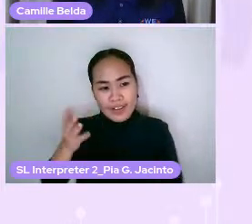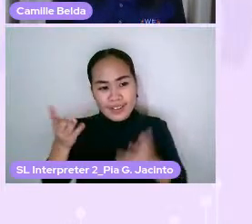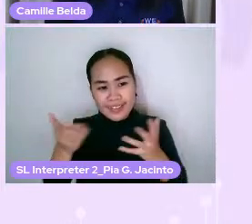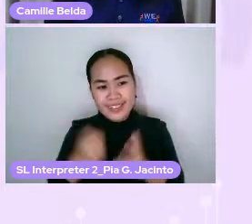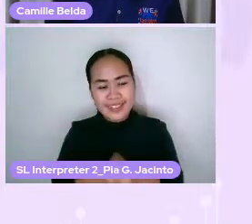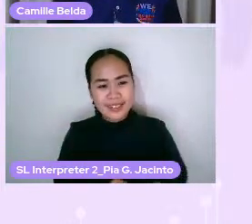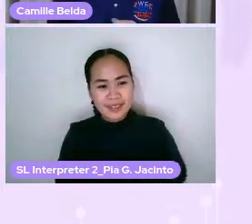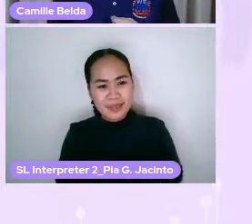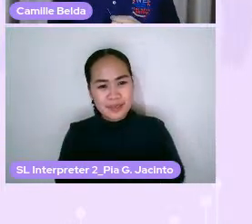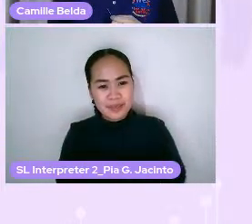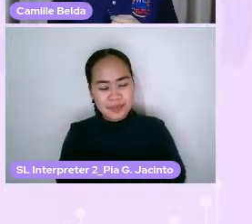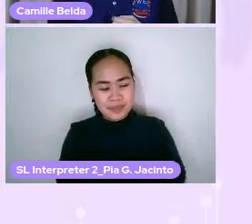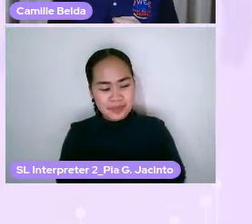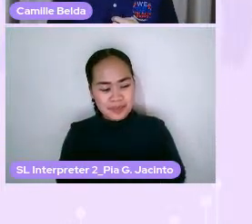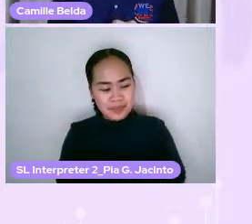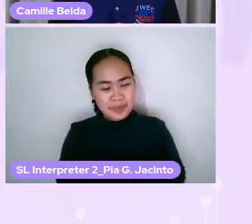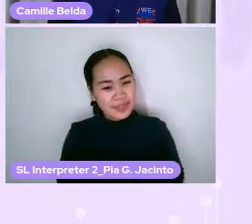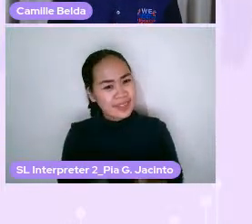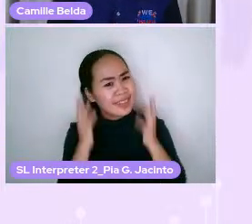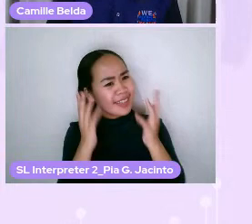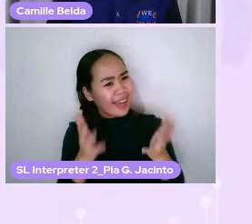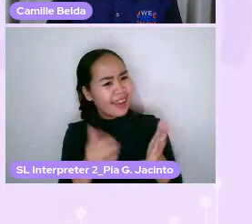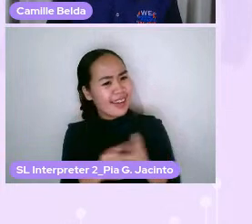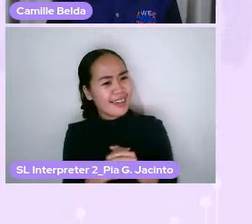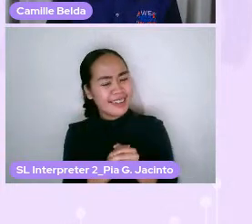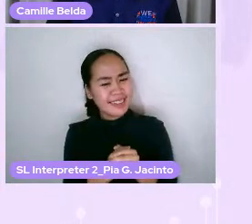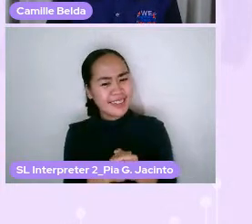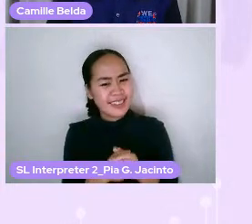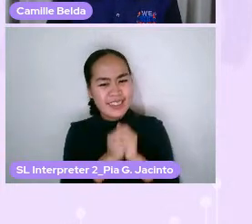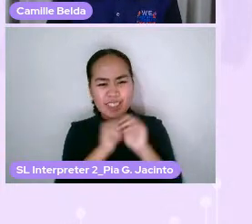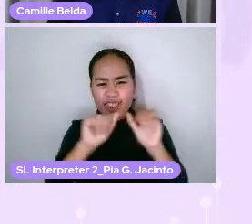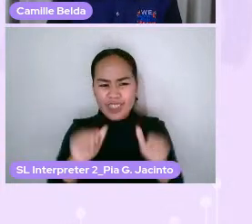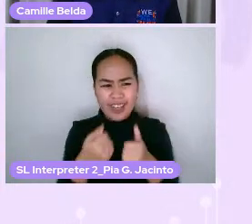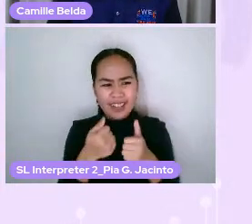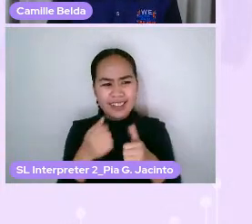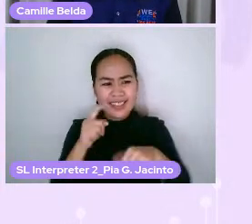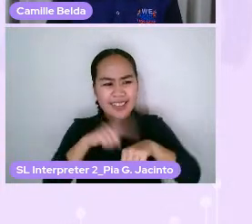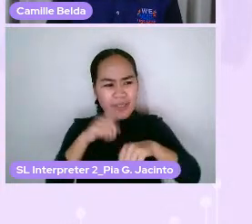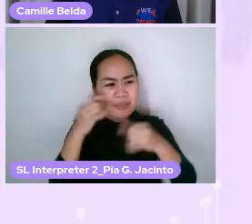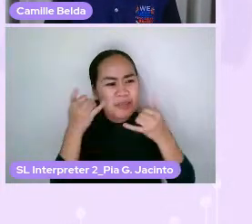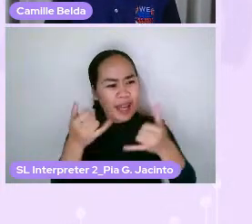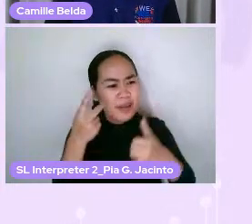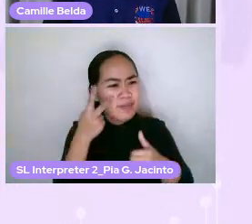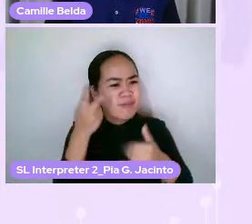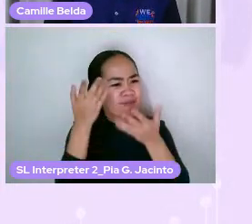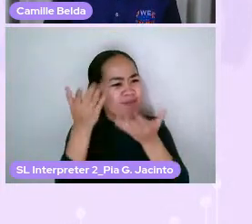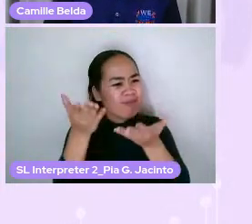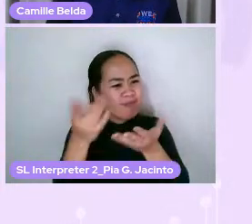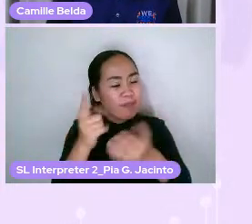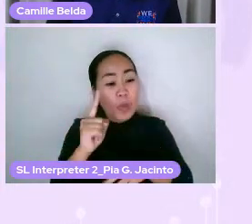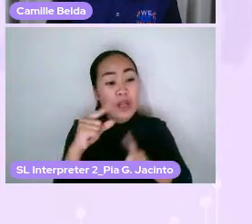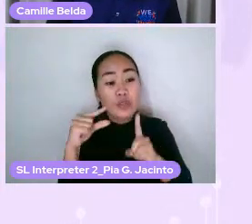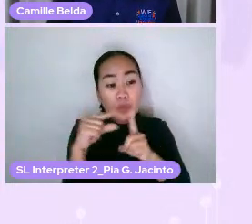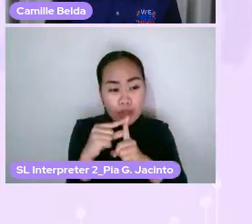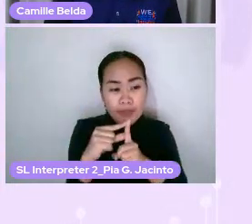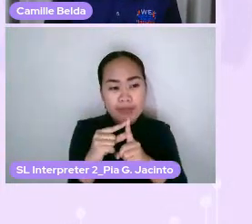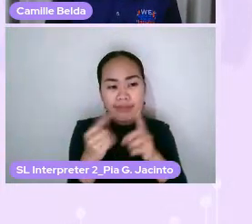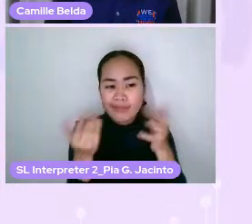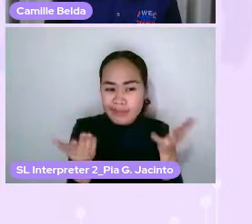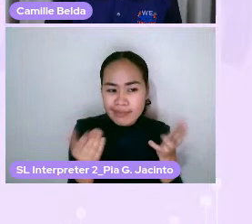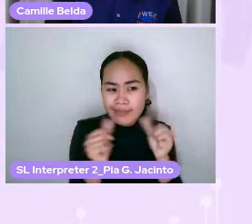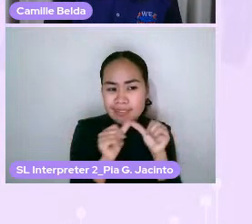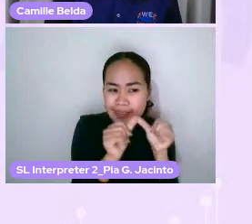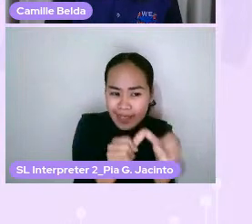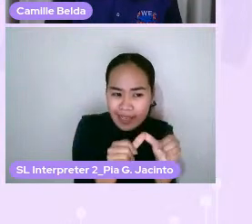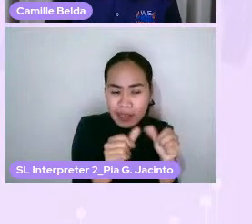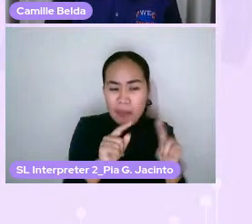Ayan! Medyo parang challenging na itong item na ito, no? One word pa rin po ito, pero meron